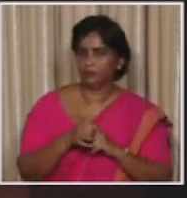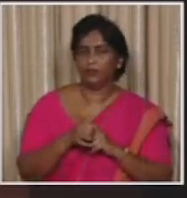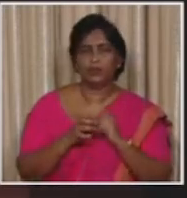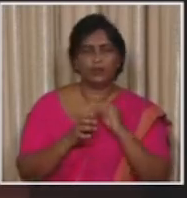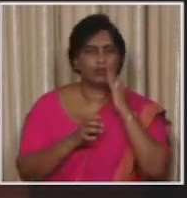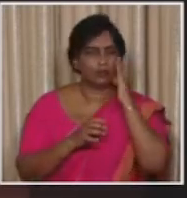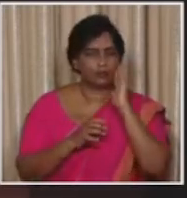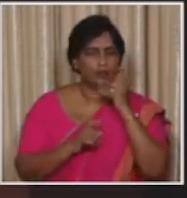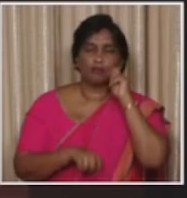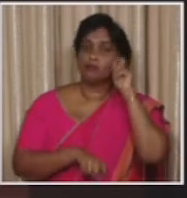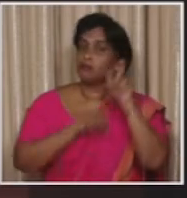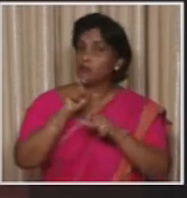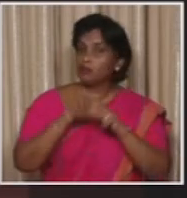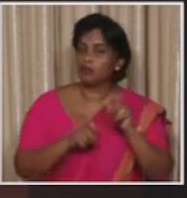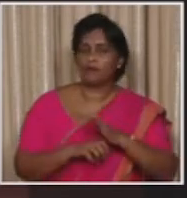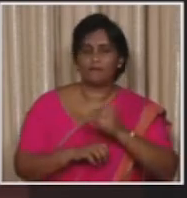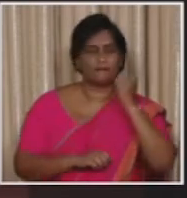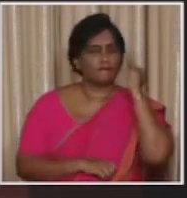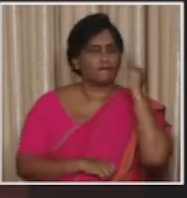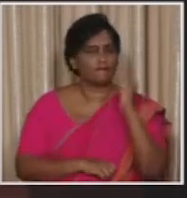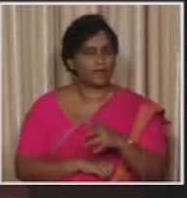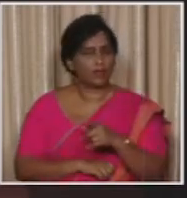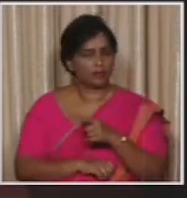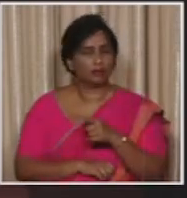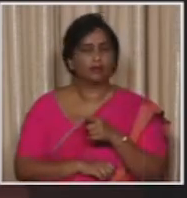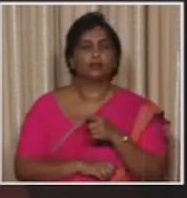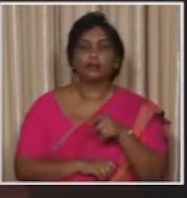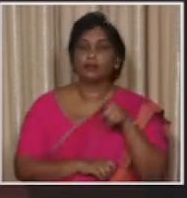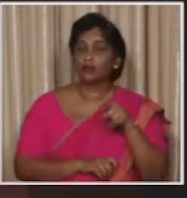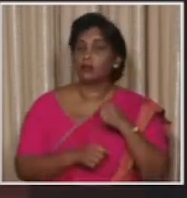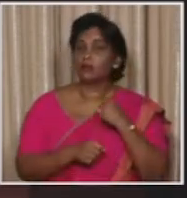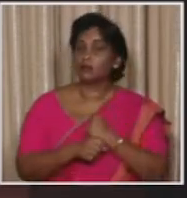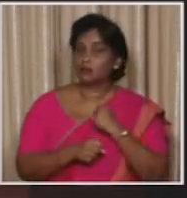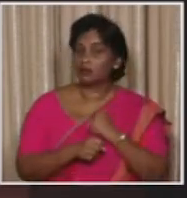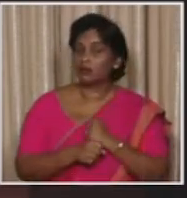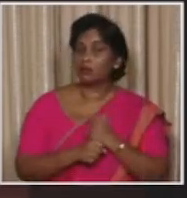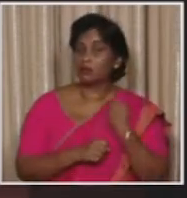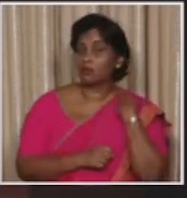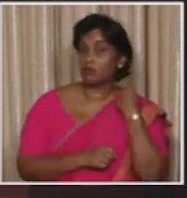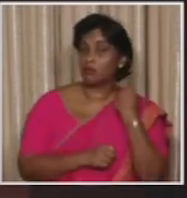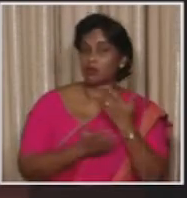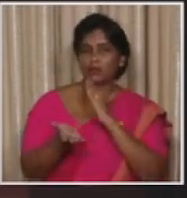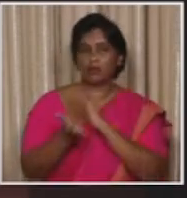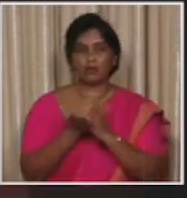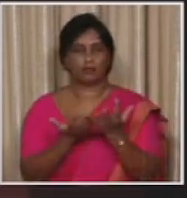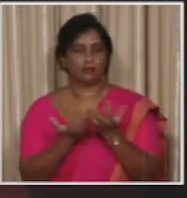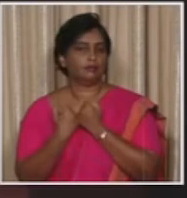සාමාන්‍ය ජනතාවගේ බඩට ගහලා මේ ආණ්ඩුව පෝෂතාව බේරලා තියෙනවා.